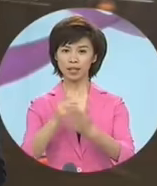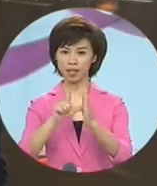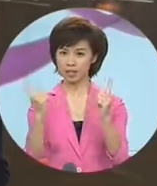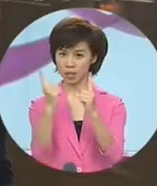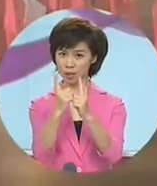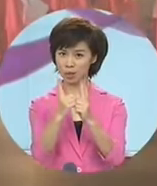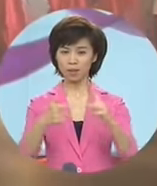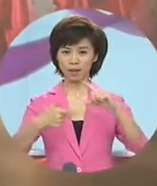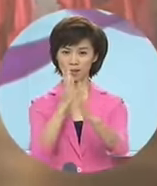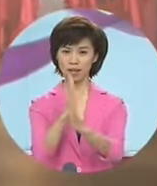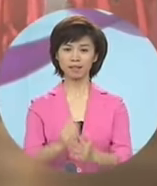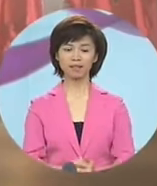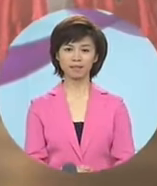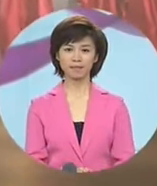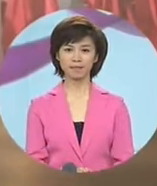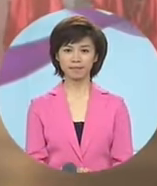的一个方阵。